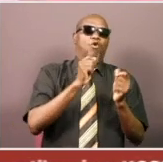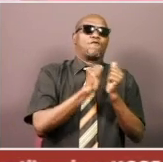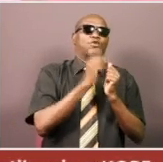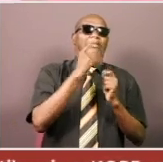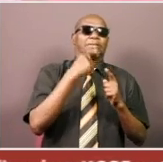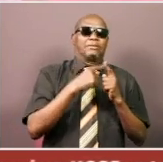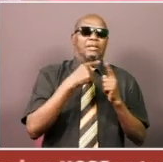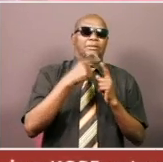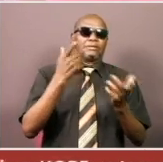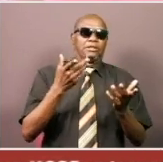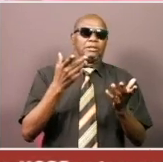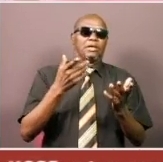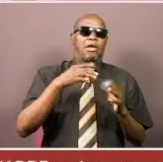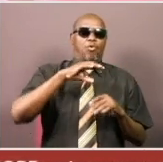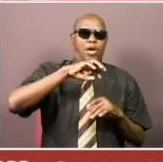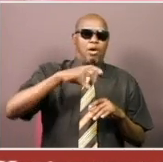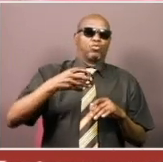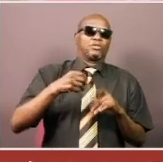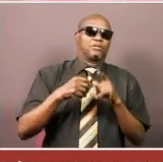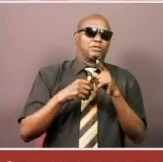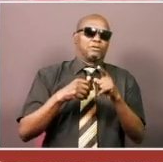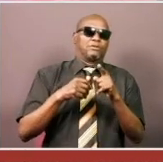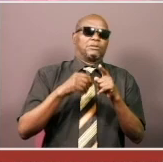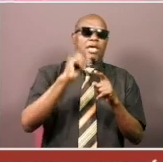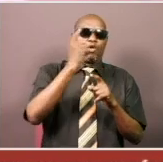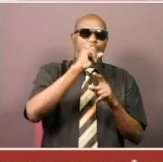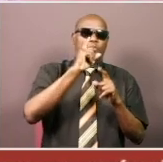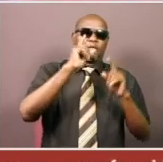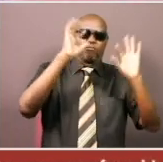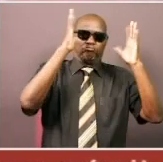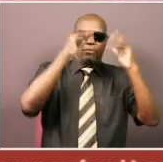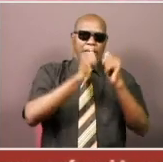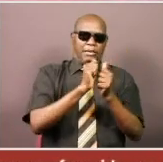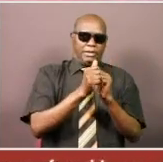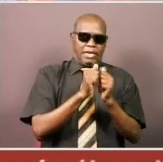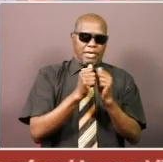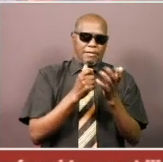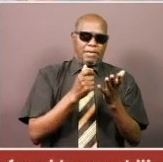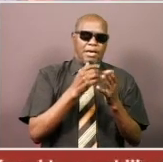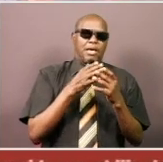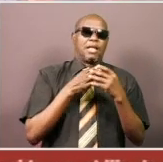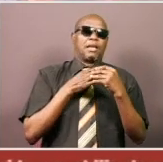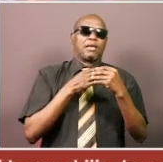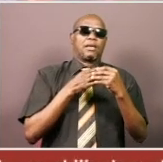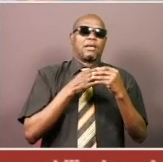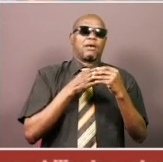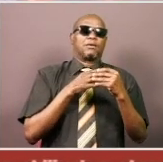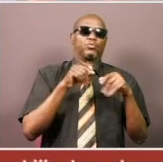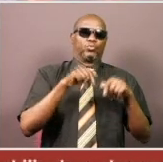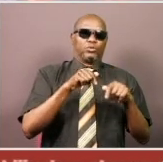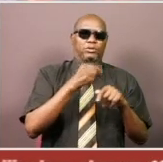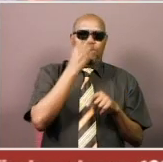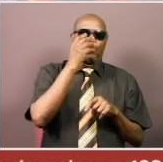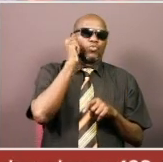huko Kasarani, kaunti ya Nairobi, hafla ambayo iliongozwa na Rais William Ruto. Akizungumza katika hafla